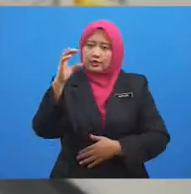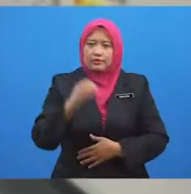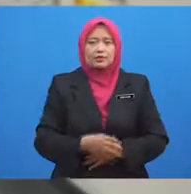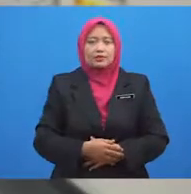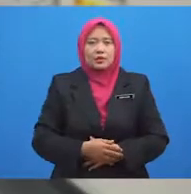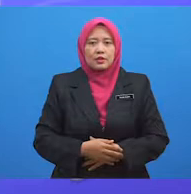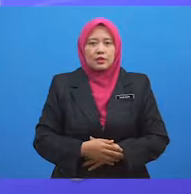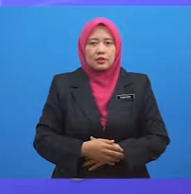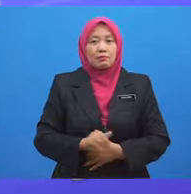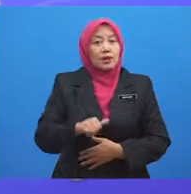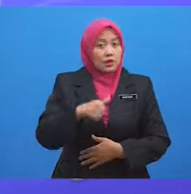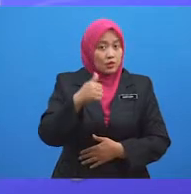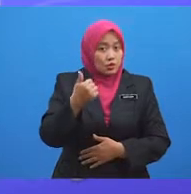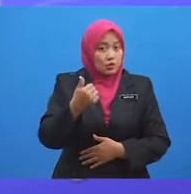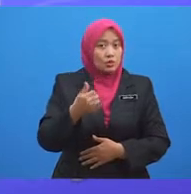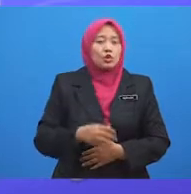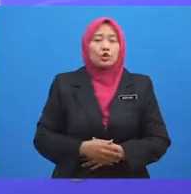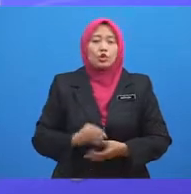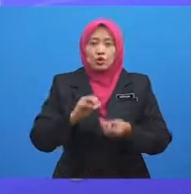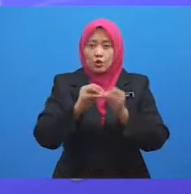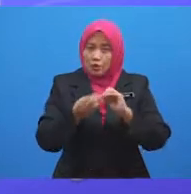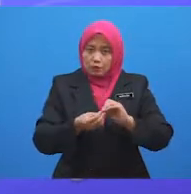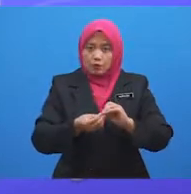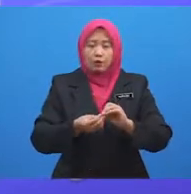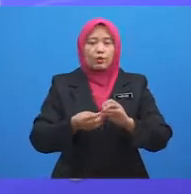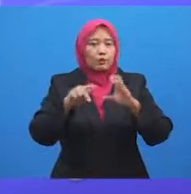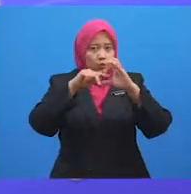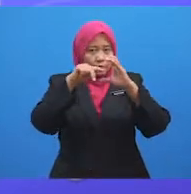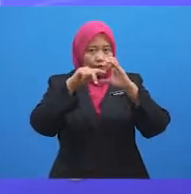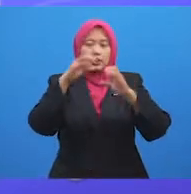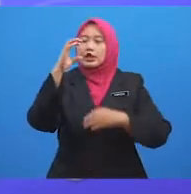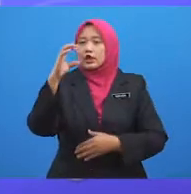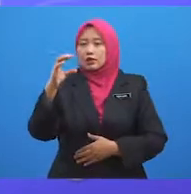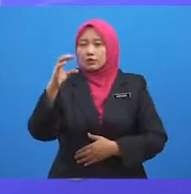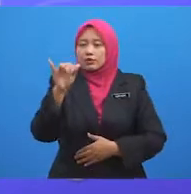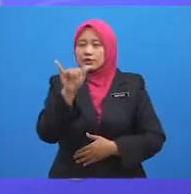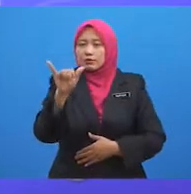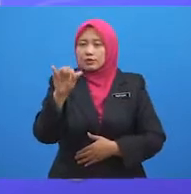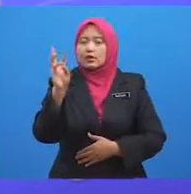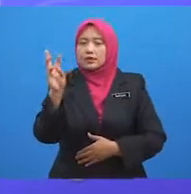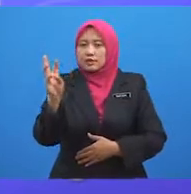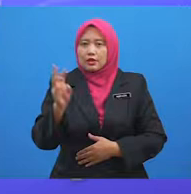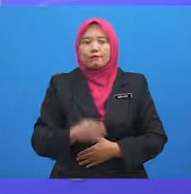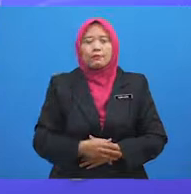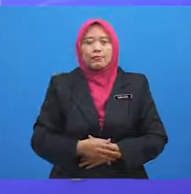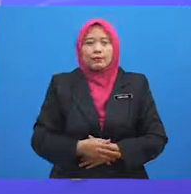Bagus. Nombor proton karbon ialah 6.